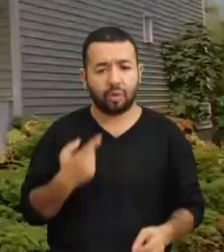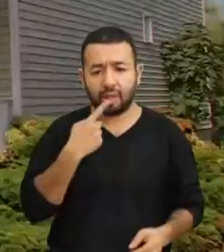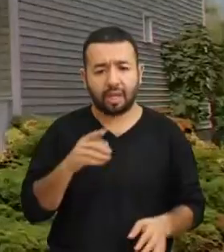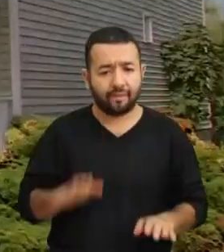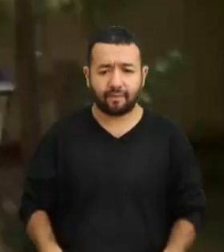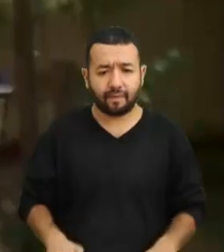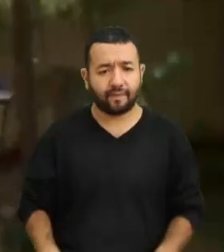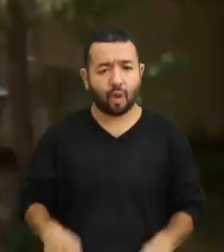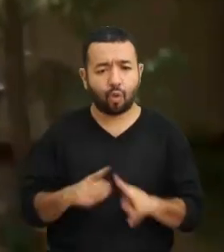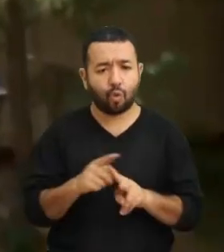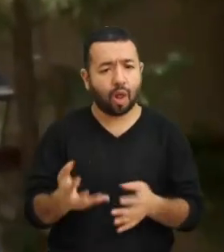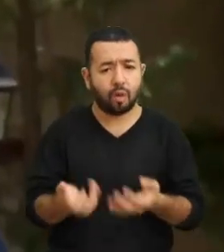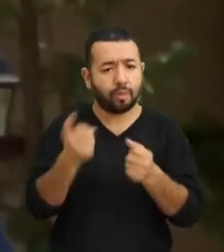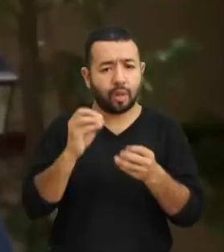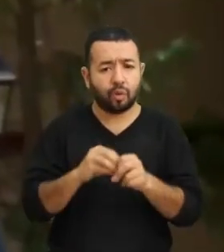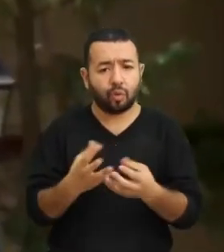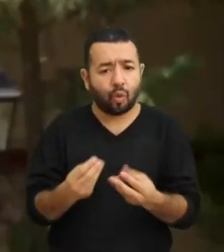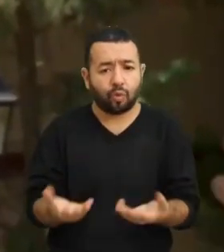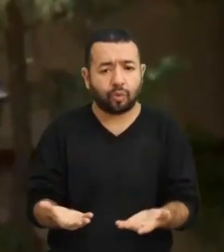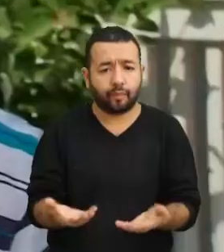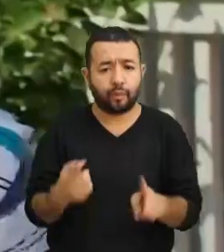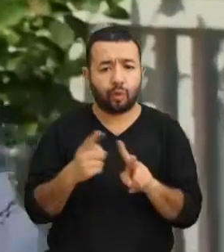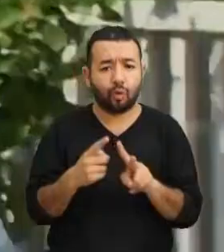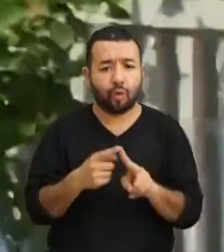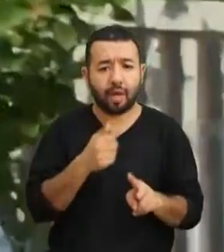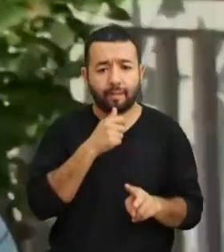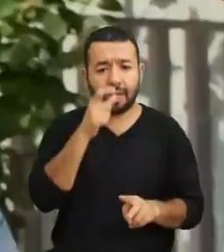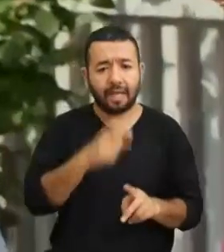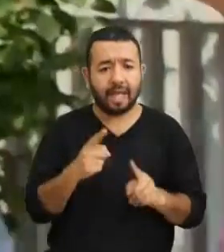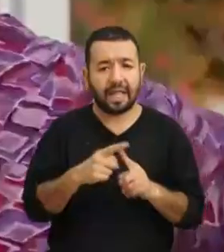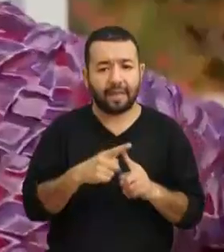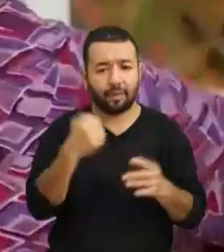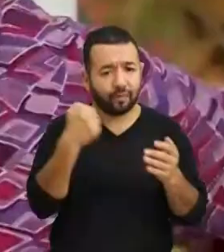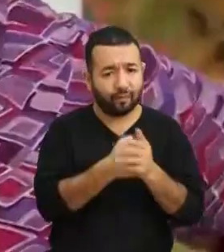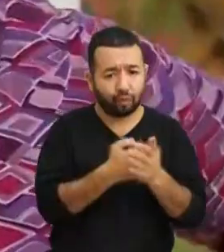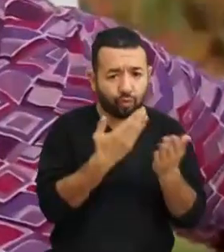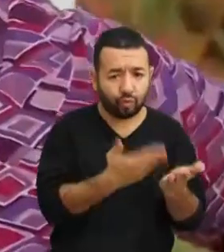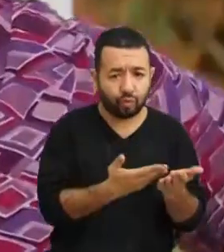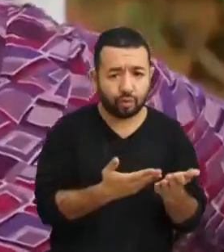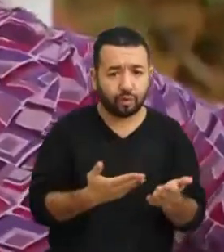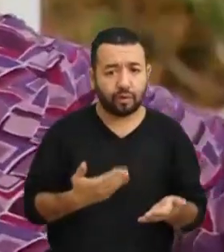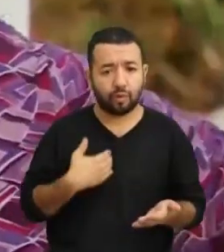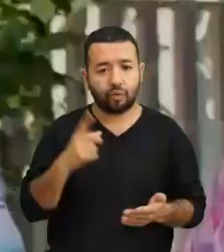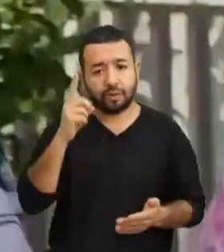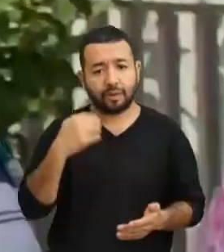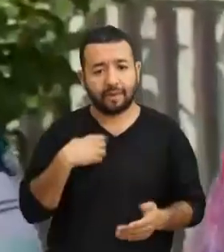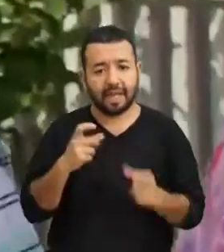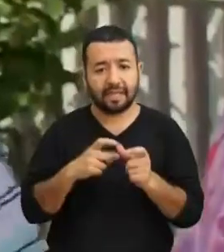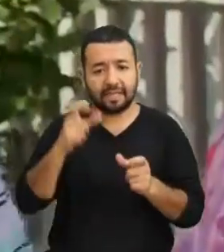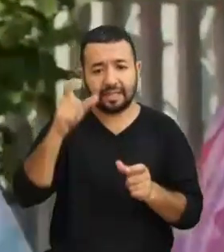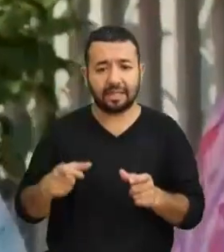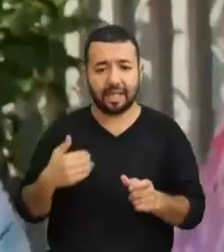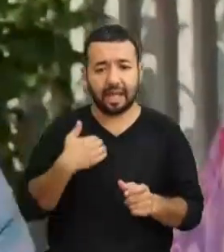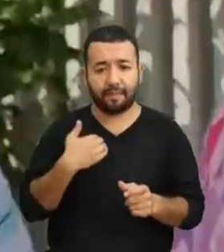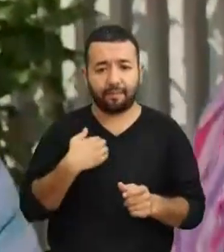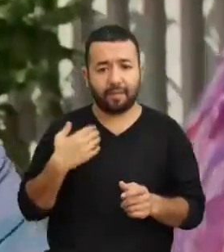deviniyorsun? Niye Nurhan Bey kurtaramıyormuş seni? Ne oldu? Ya şimdi Nurhan Bey, Temuçin Bey'i ezdi ya. Yoksa vallahi Zarp Bey tepemde